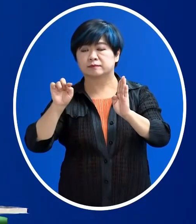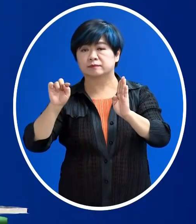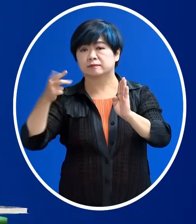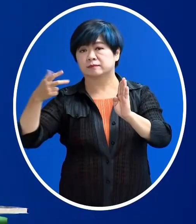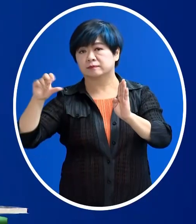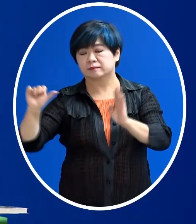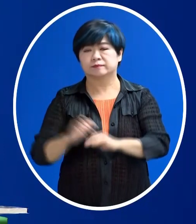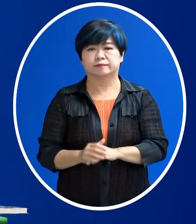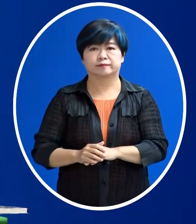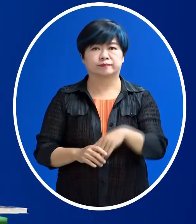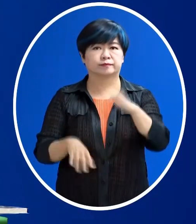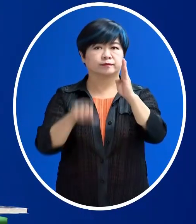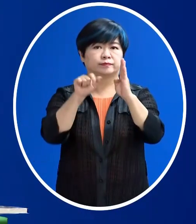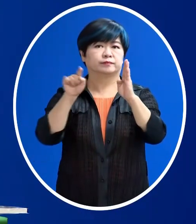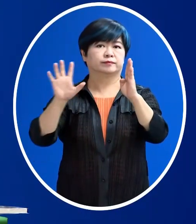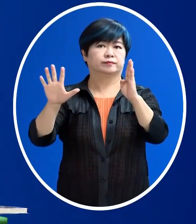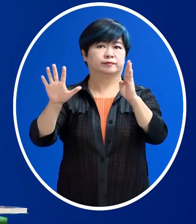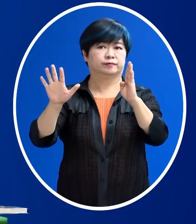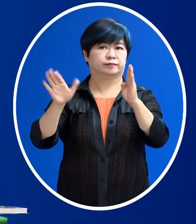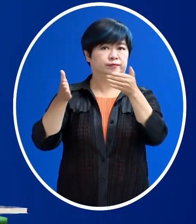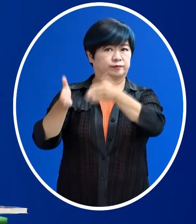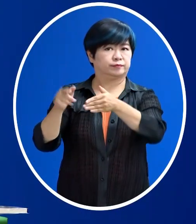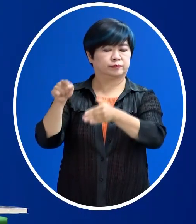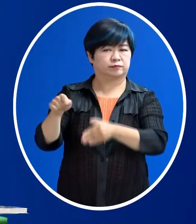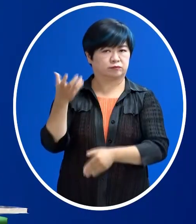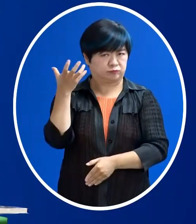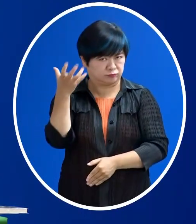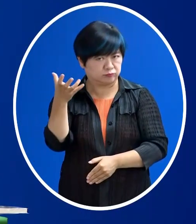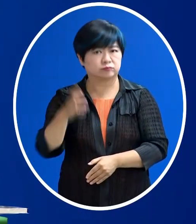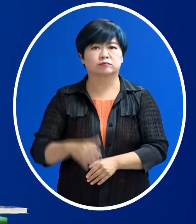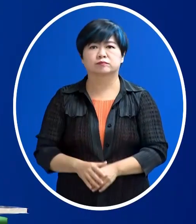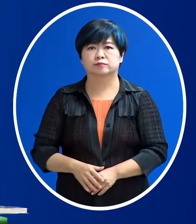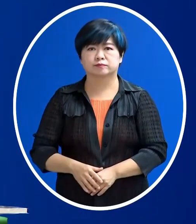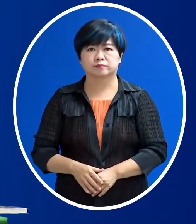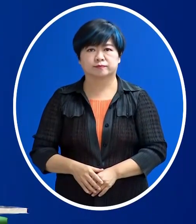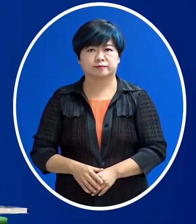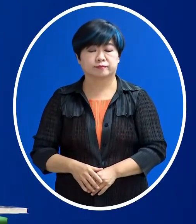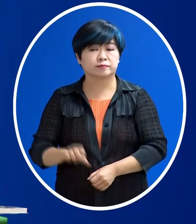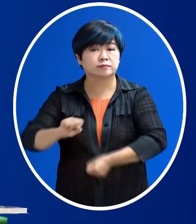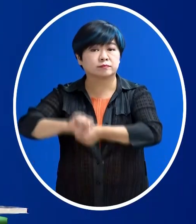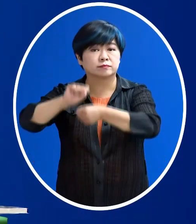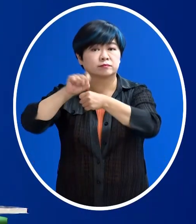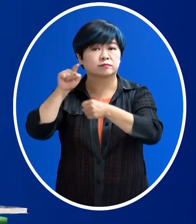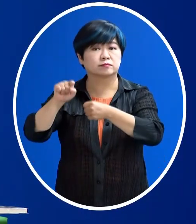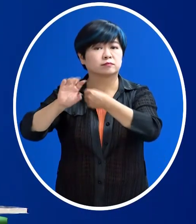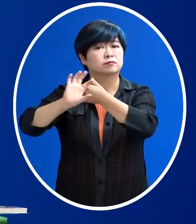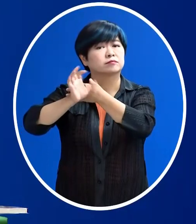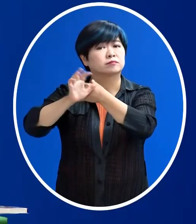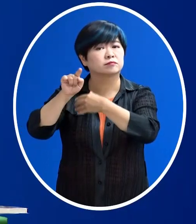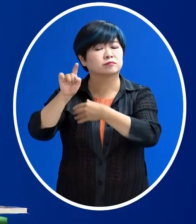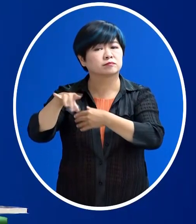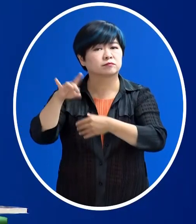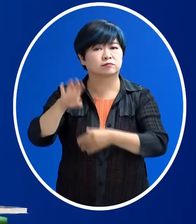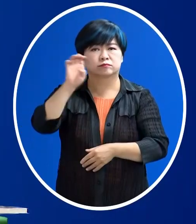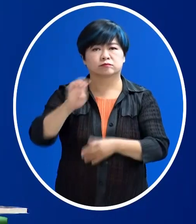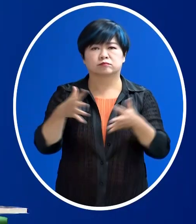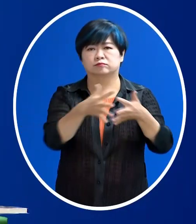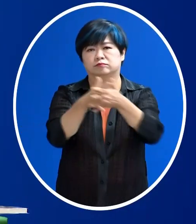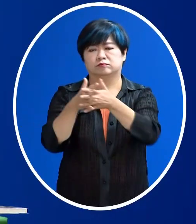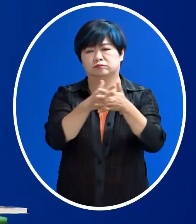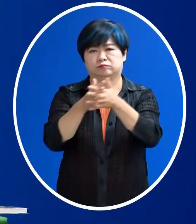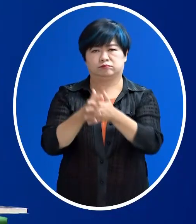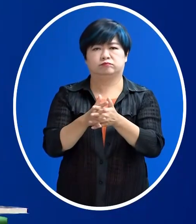其中在 BA.5 的部分，目前都是占最大宗哈。那增加的这个国家还是以这个欧美的国